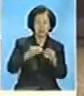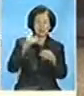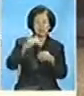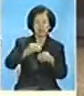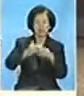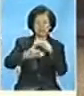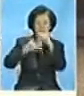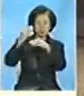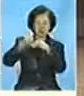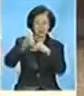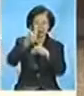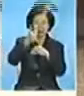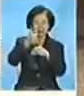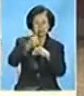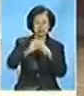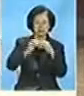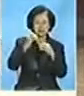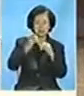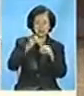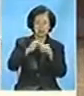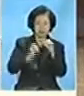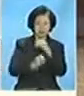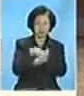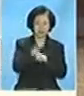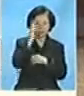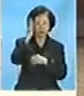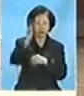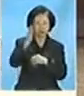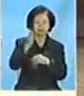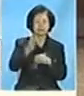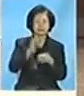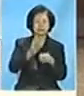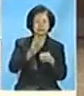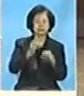อไปสุดท้ายนี้ผมขอโอกาส